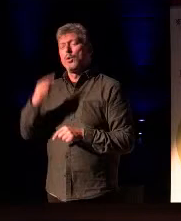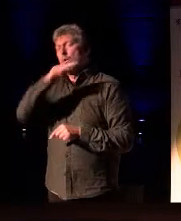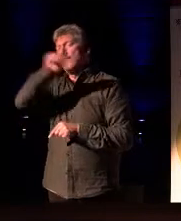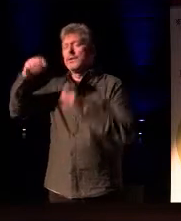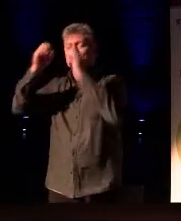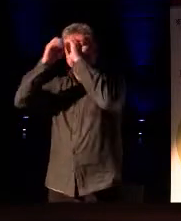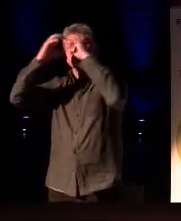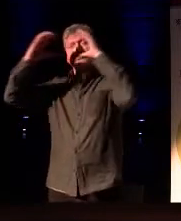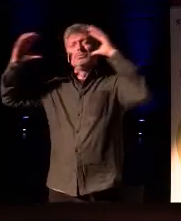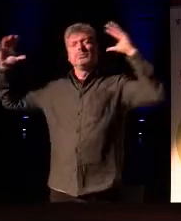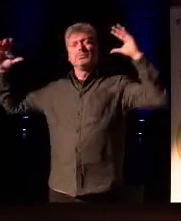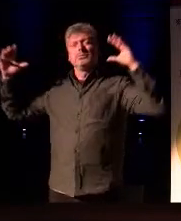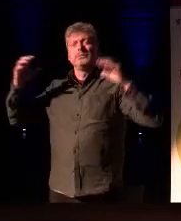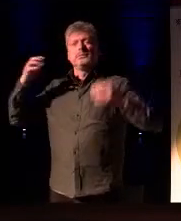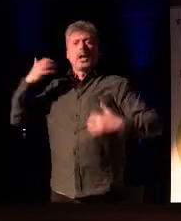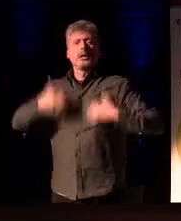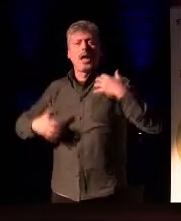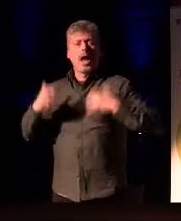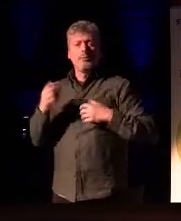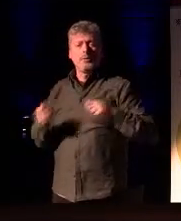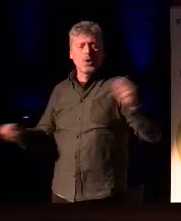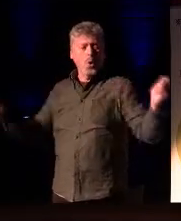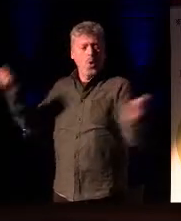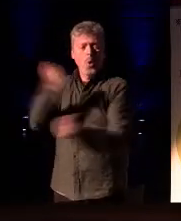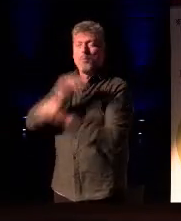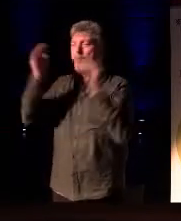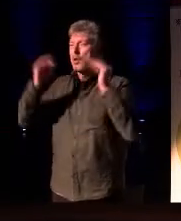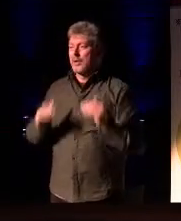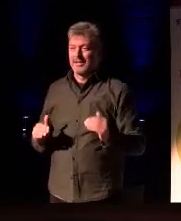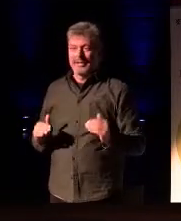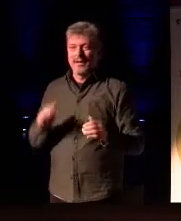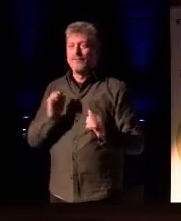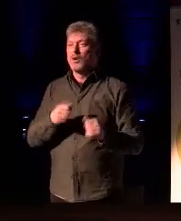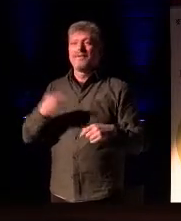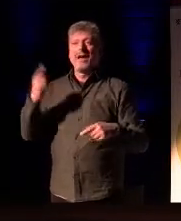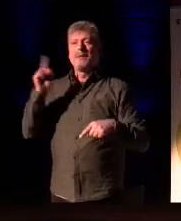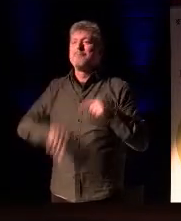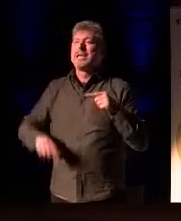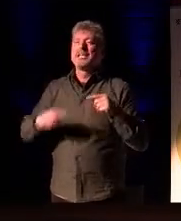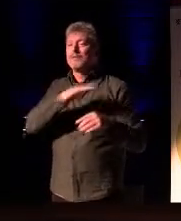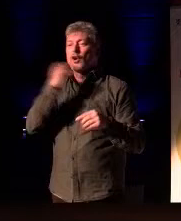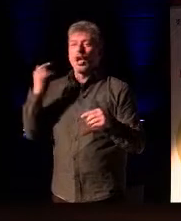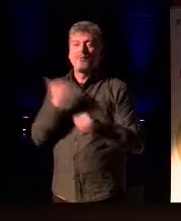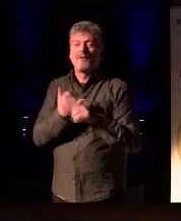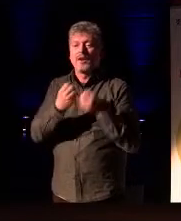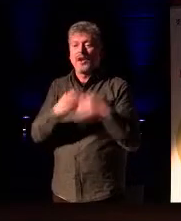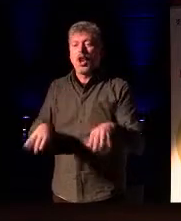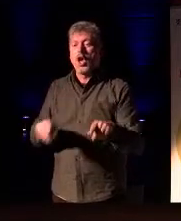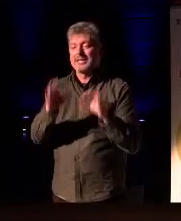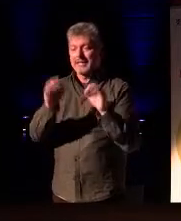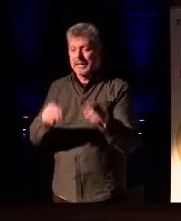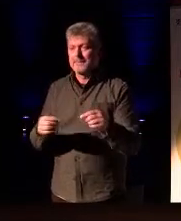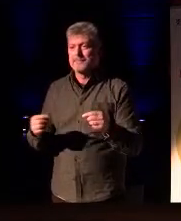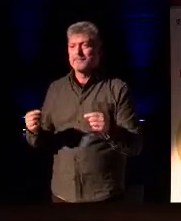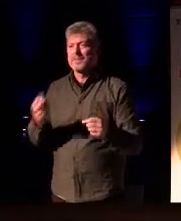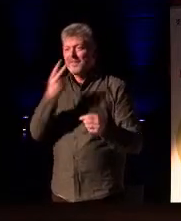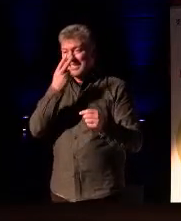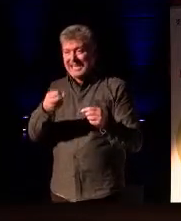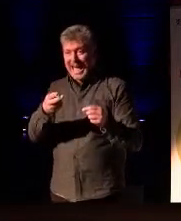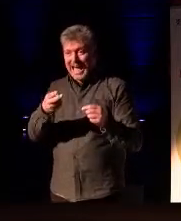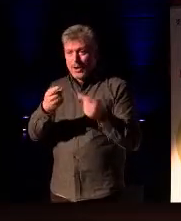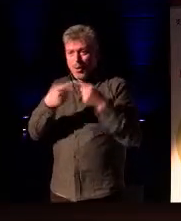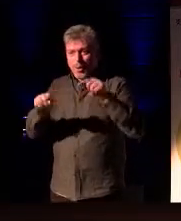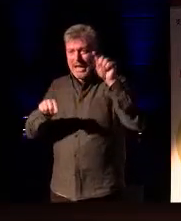store, drastiske omorganiseringsgrep, fordi vi misfornøyde med hvordan vi klarer å løse tingene. Når vi ser ulikhet, så forsøker vi å lage